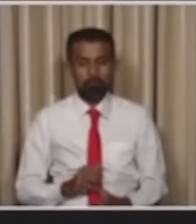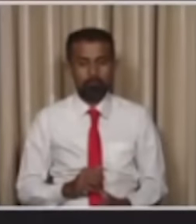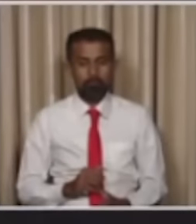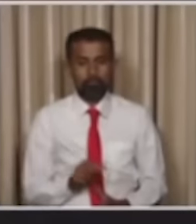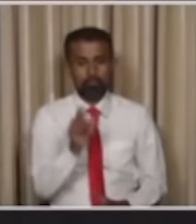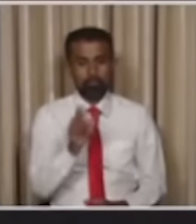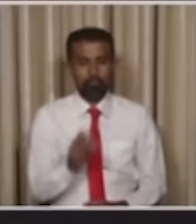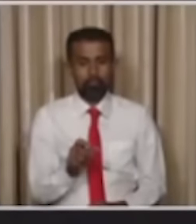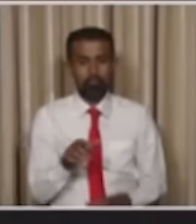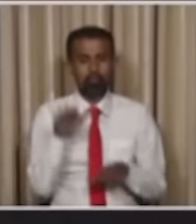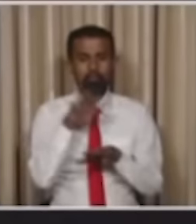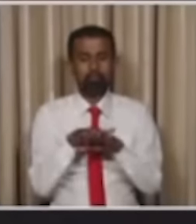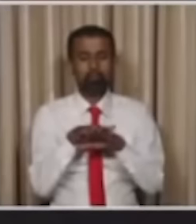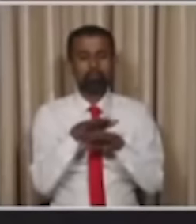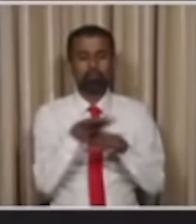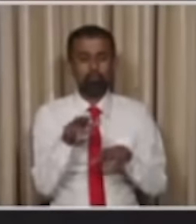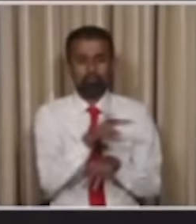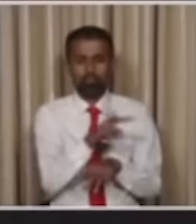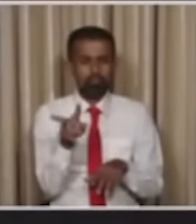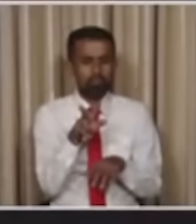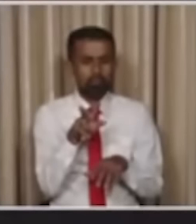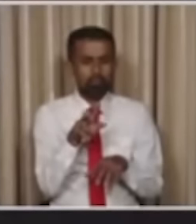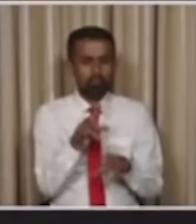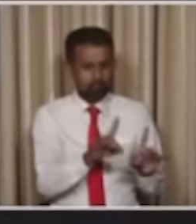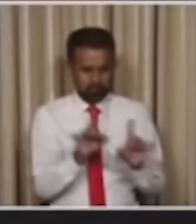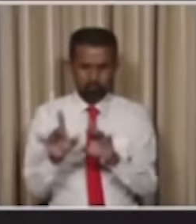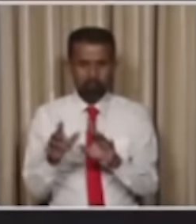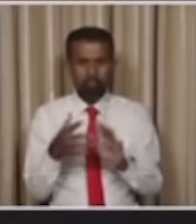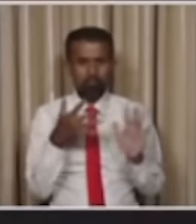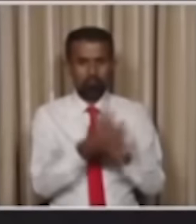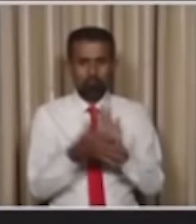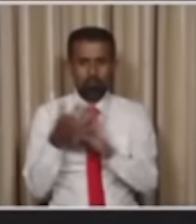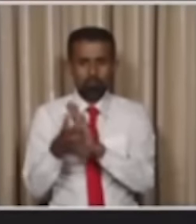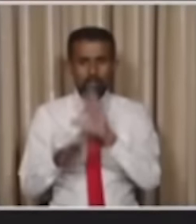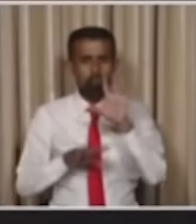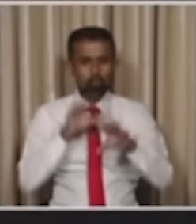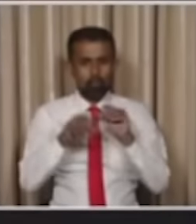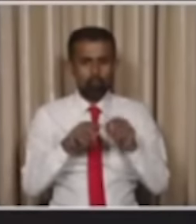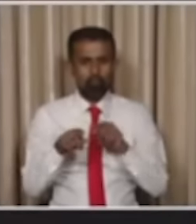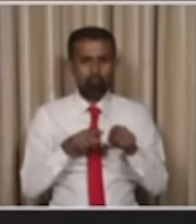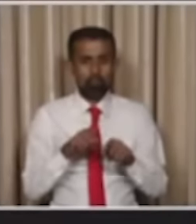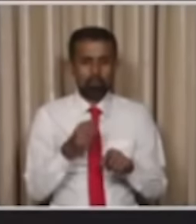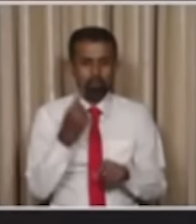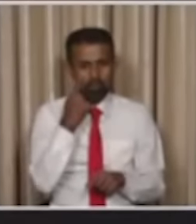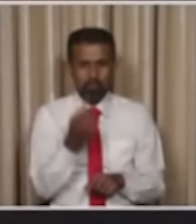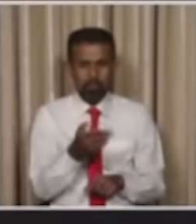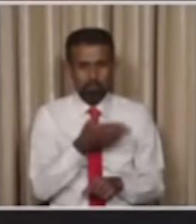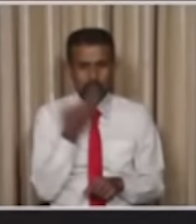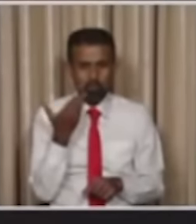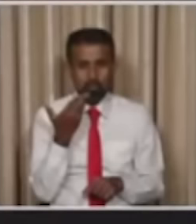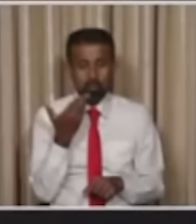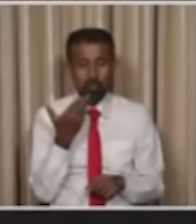කෙනෙක්ට මතුපිටාර්ථයෙන් මේ දෙක ඇතුළෙම තියෙන එක හා සමාන වැරදි තොරතුරු කියන අදහස කියලා හිතෙන්න පුළුවන් නිසා මම මේ